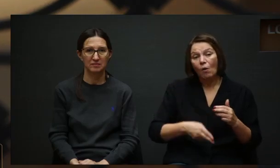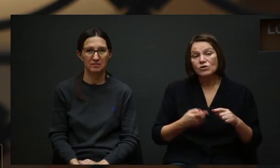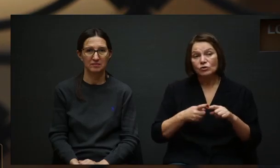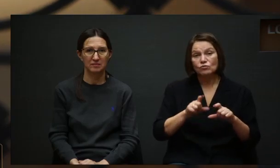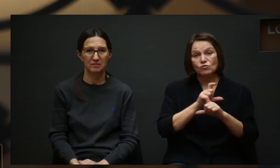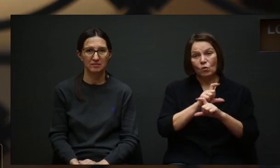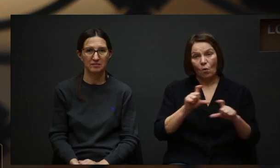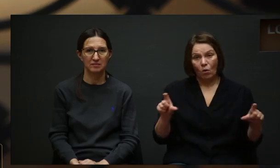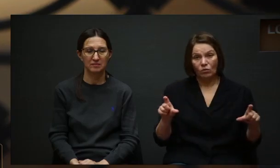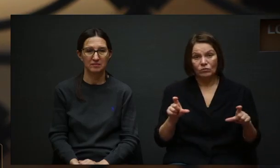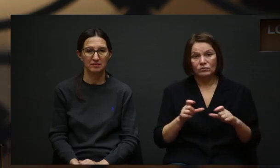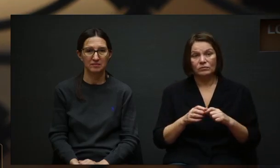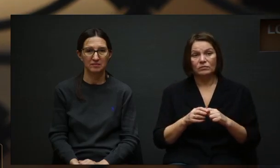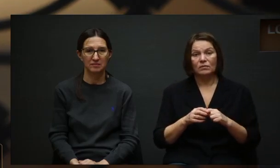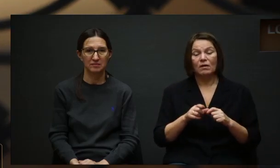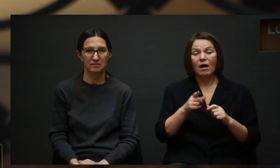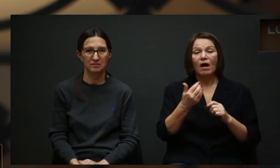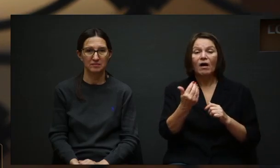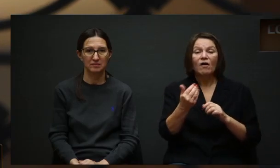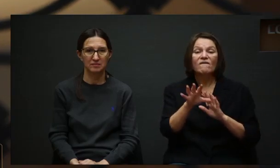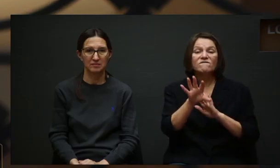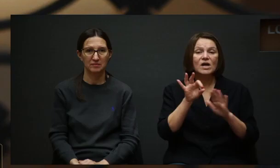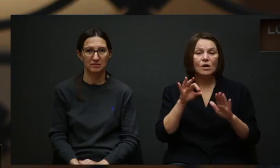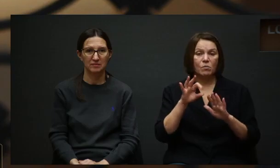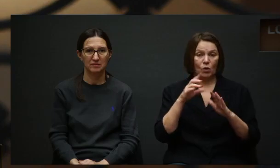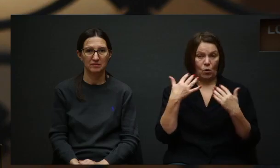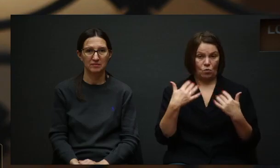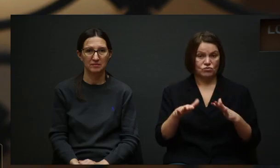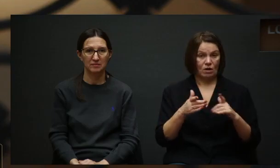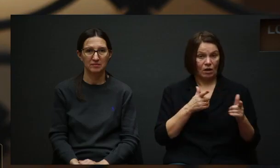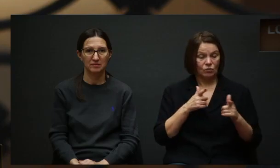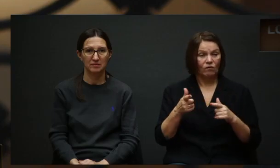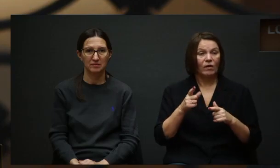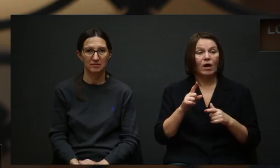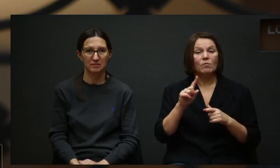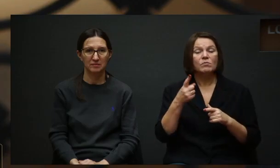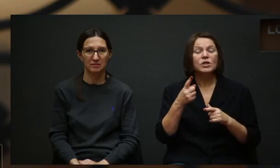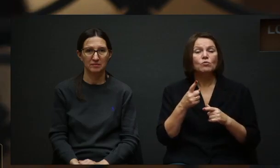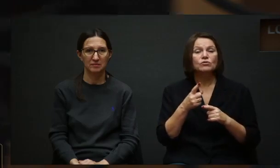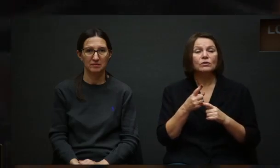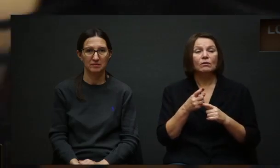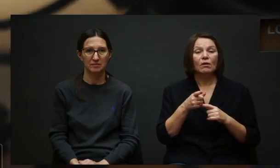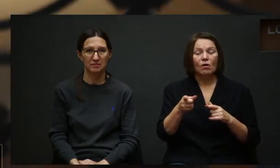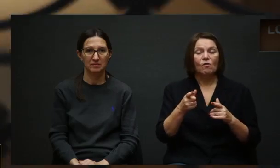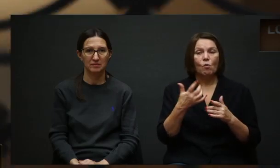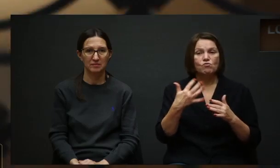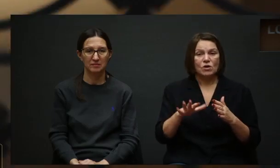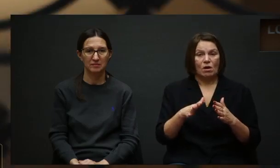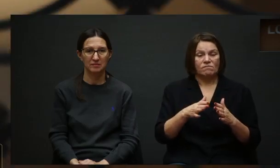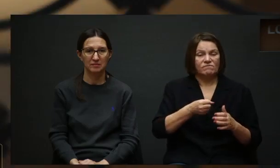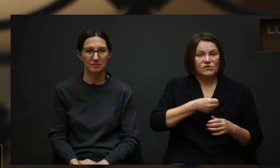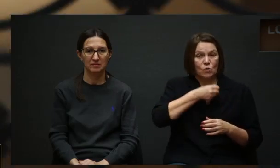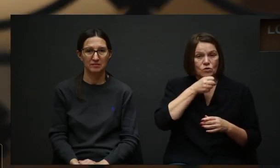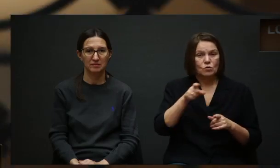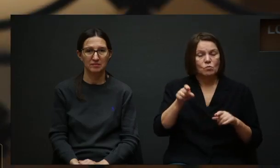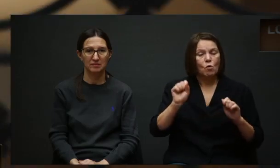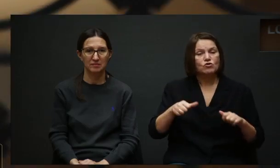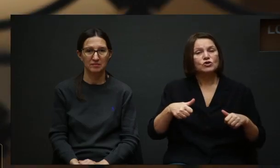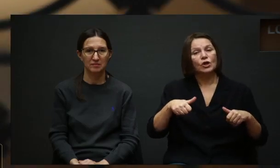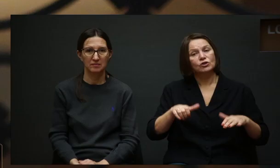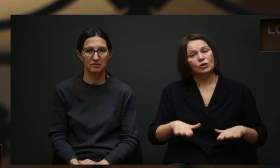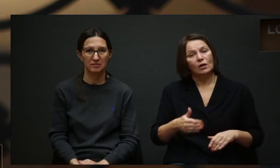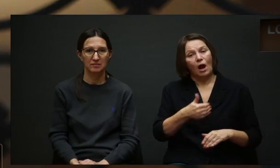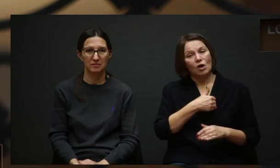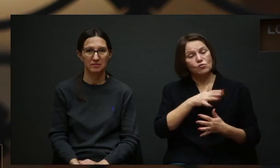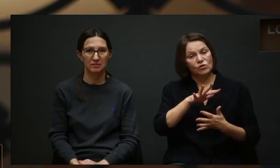ну, как бы твой выбор уже за тобой, потому что ты в более сознательном возрасте, и там ты уже можешь решить, как бы, хочу